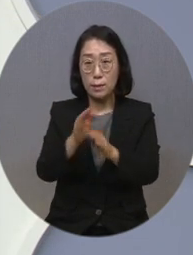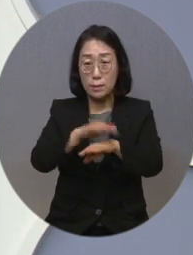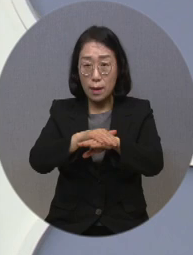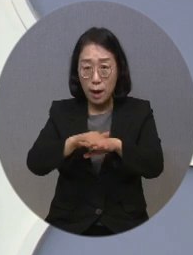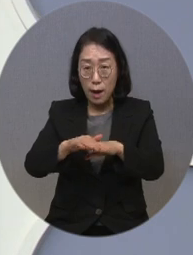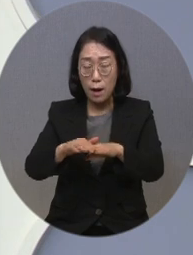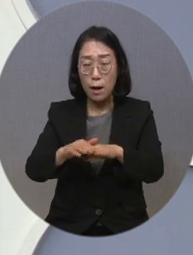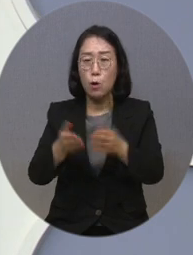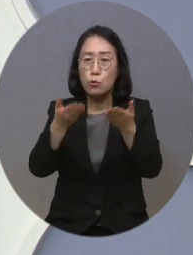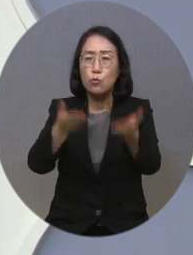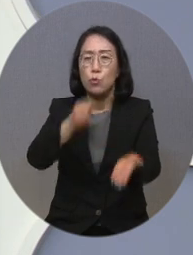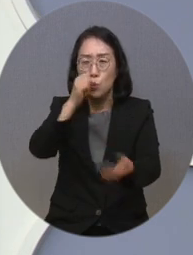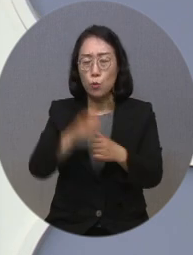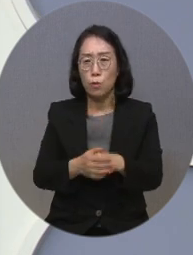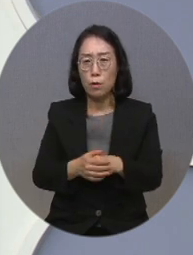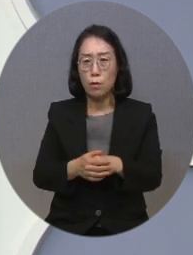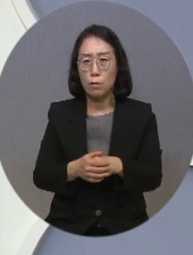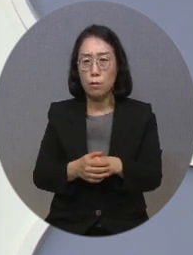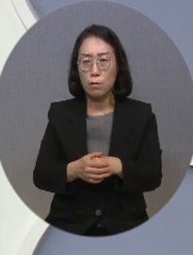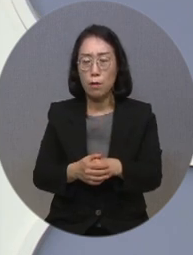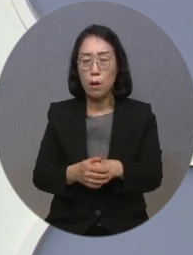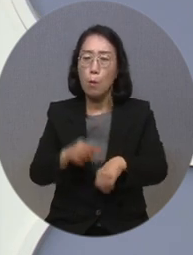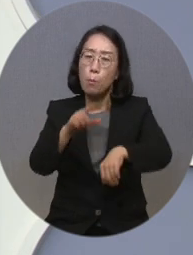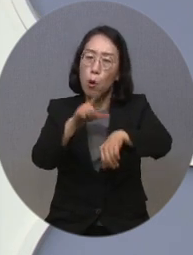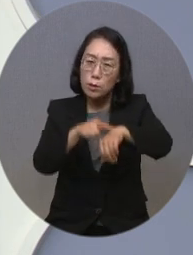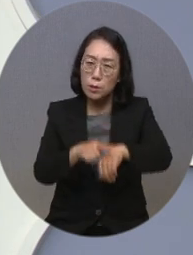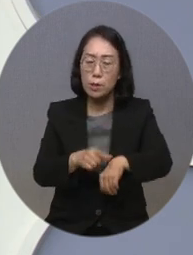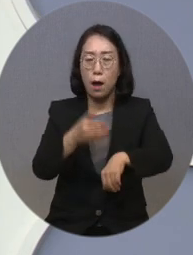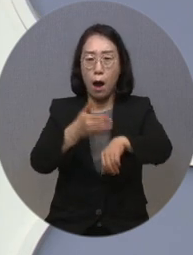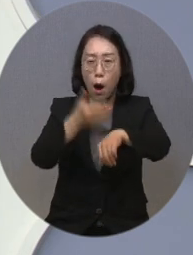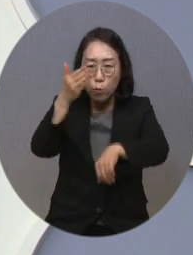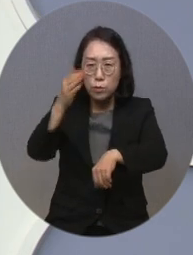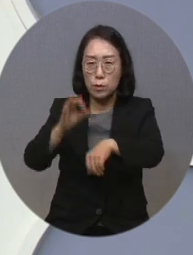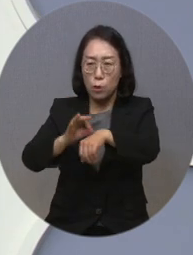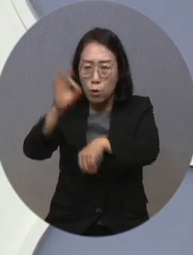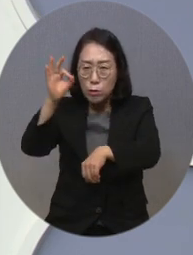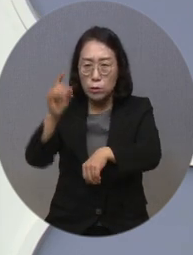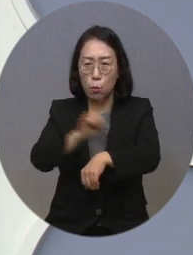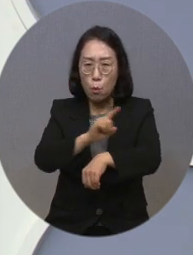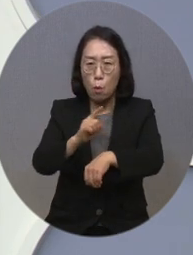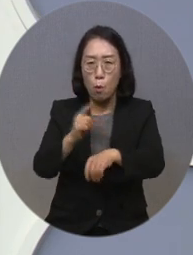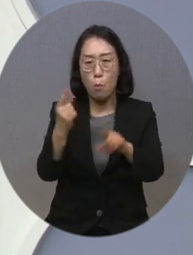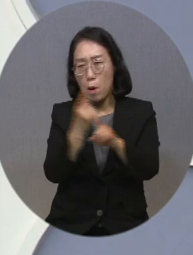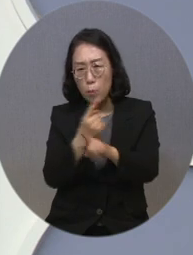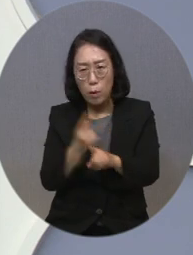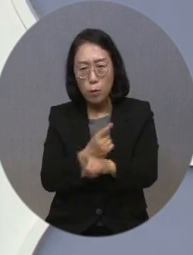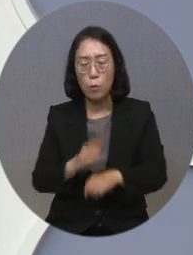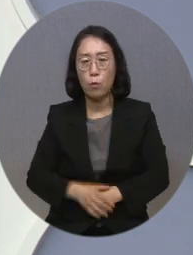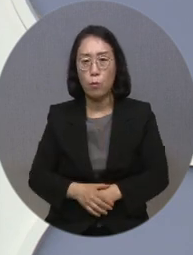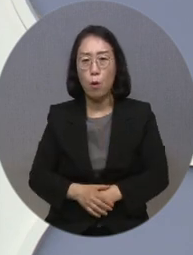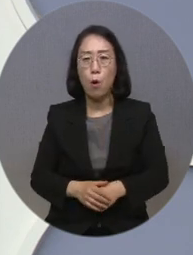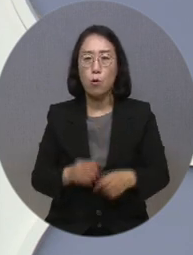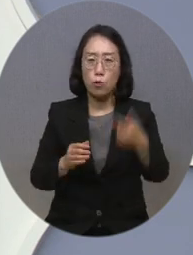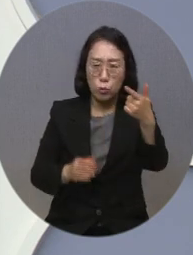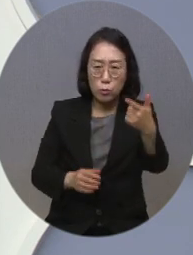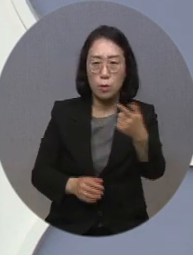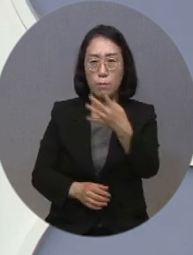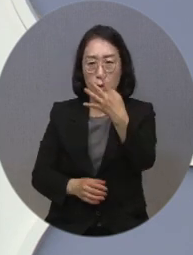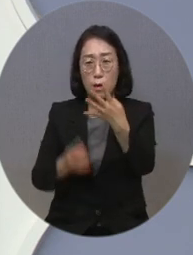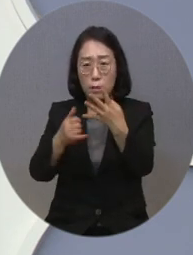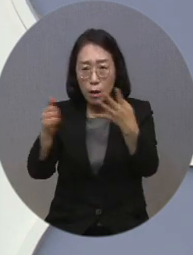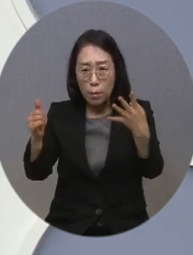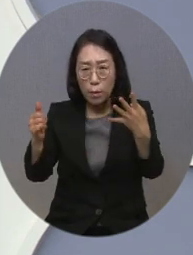아니고 이거 준전히 그냥 거리 여기 몇 시에 몇 시까지 안 된다 몇 인까지만 된다 이런 주먹구구로 하는 거는 이제 그만둬야